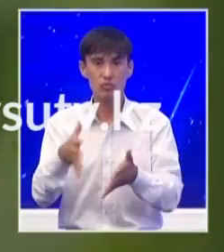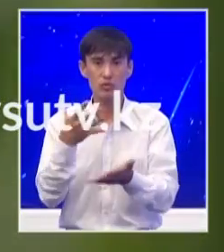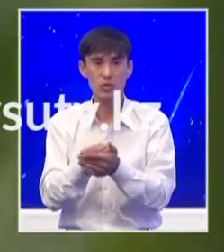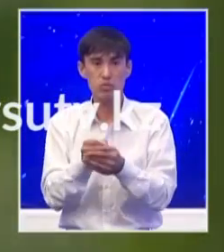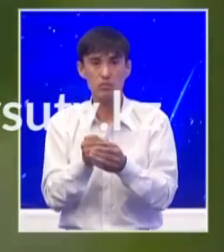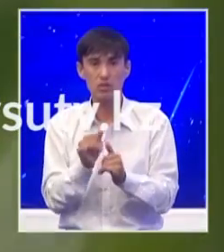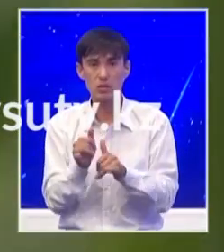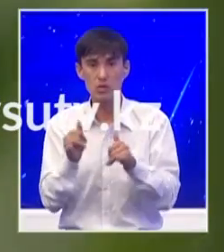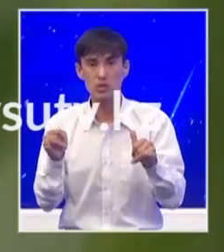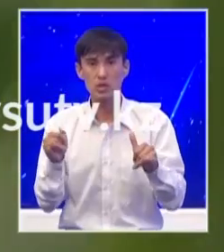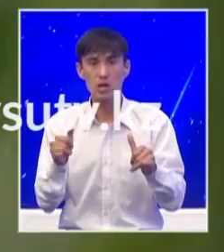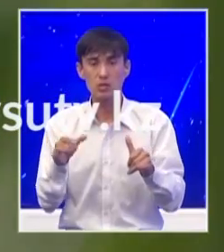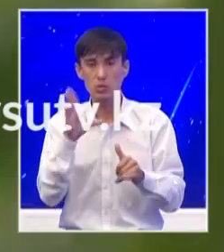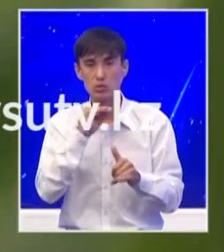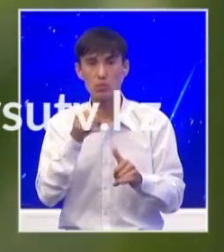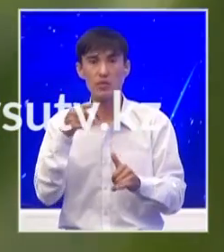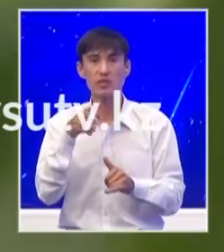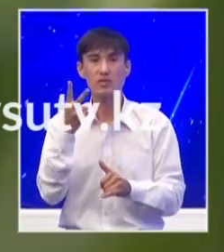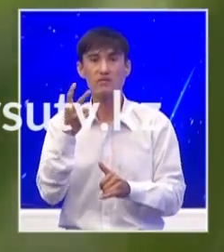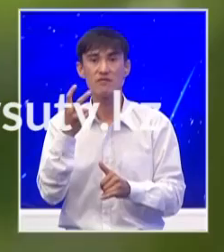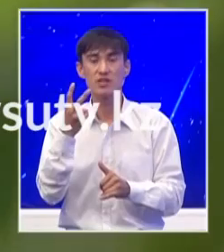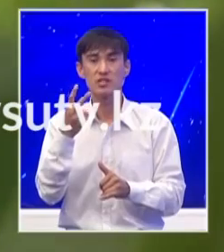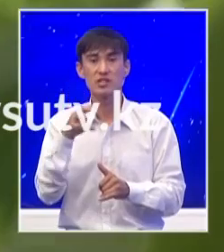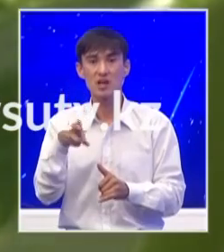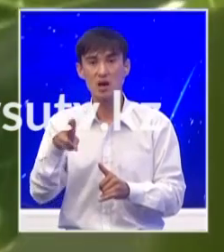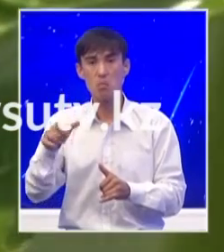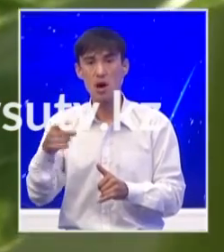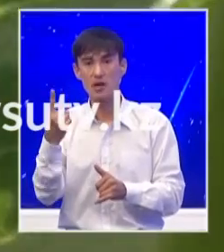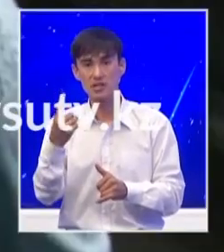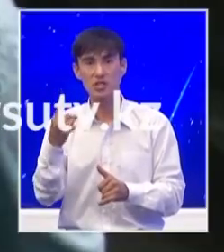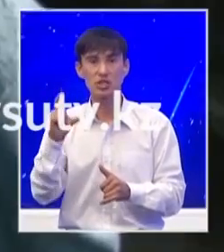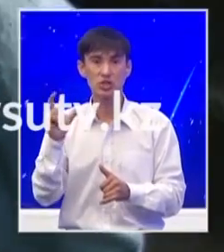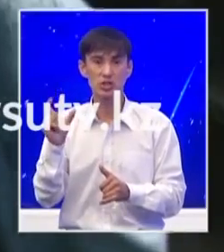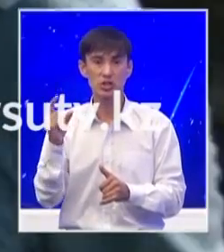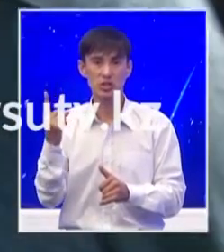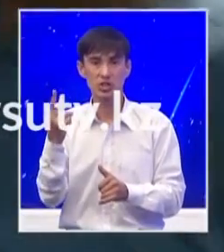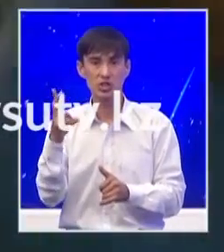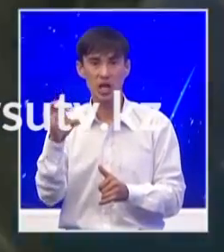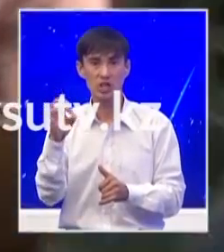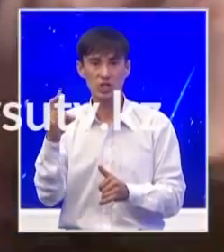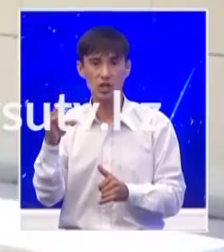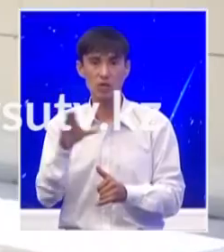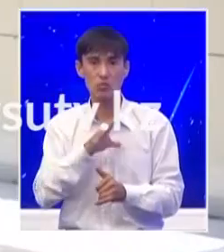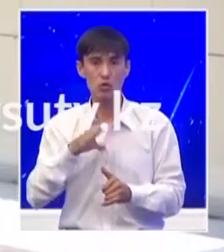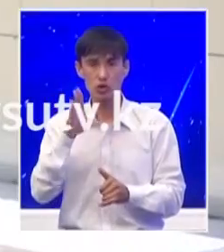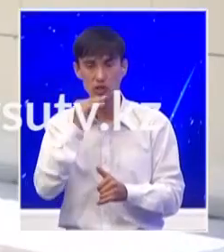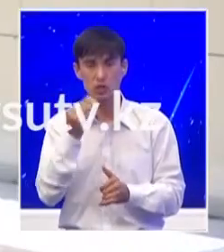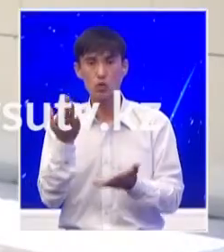размножаясь, способна преодолеть до 200 километров. Одна особь саранчи в день съедает столько, сколько весит сама.